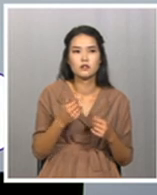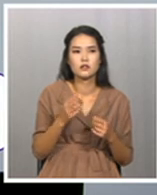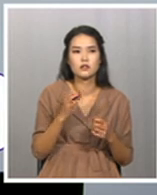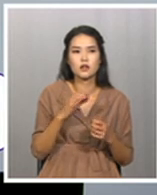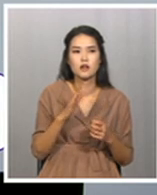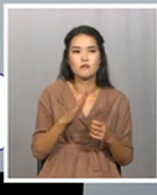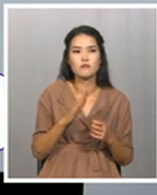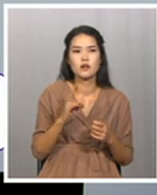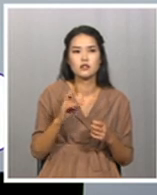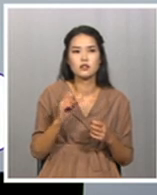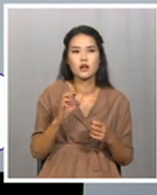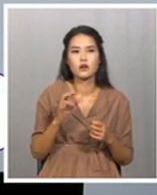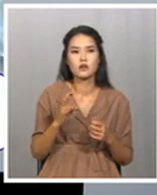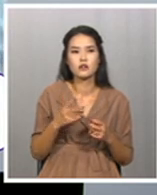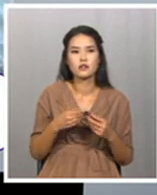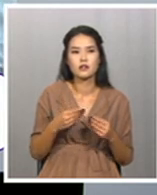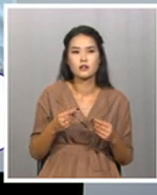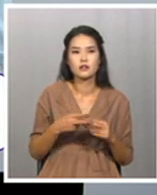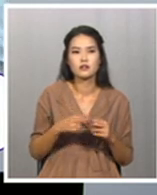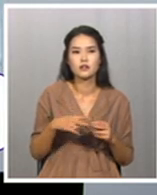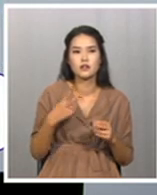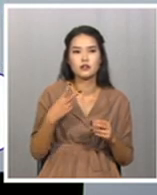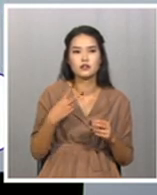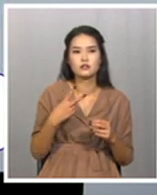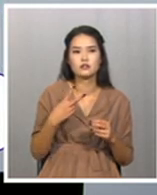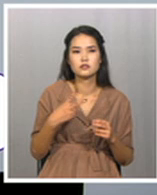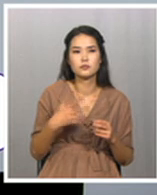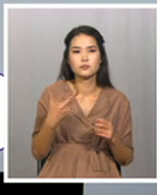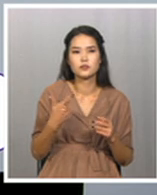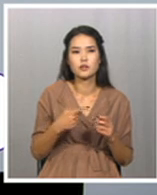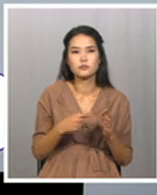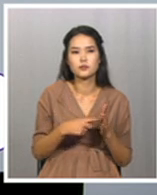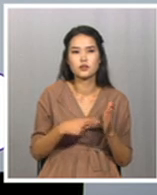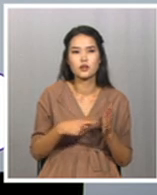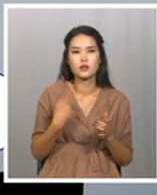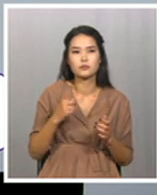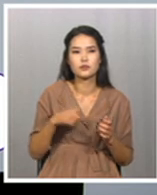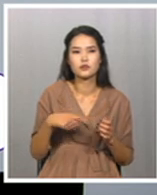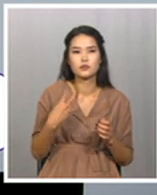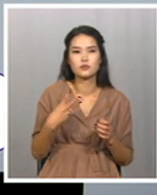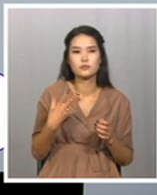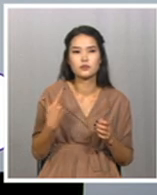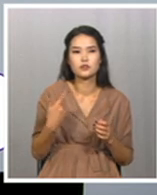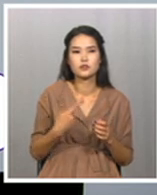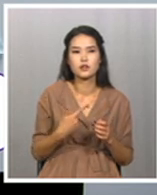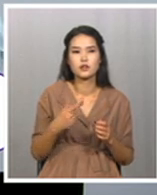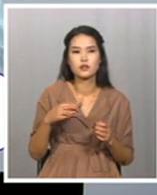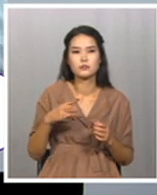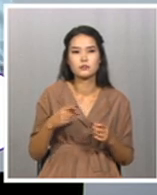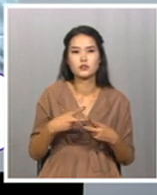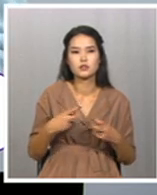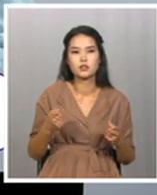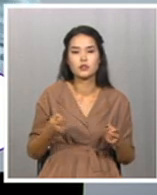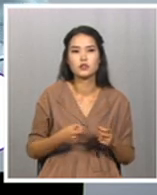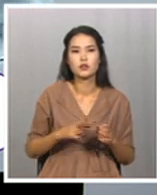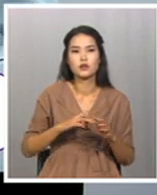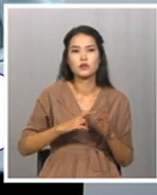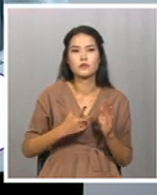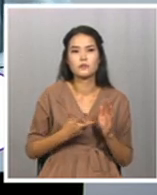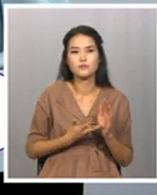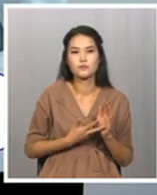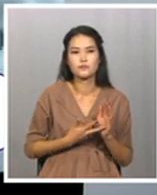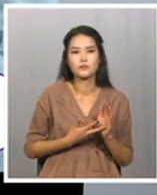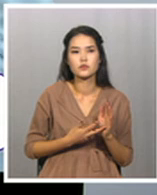отырып, біз сол заттың көлемін табамыз. Ол үшін 25 граммды берілген тығыздық, яғни 1,135 грамм